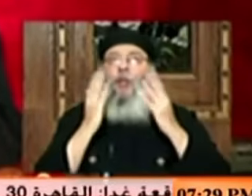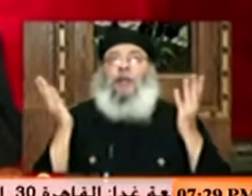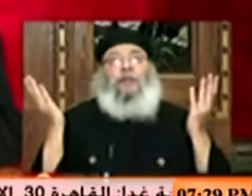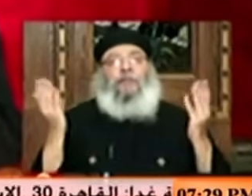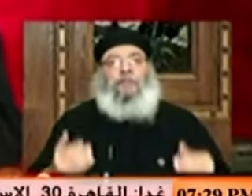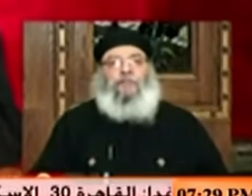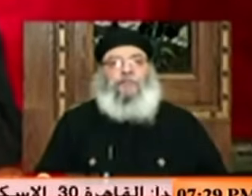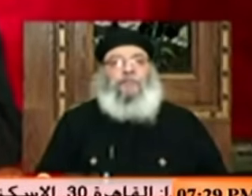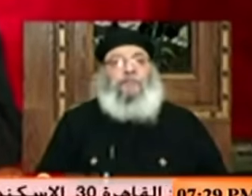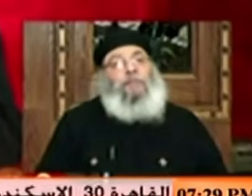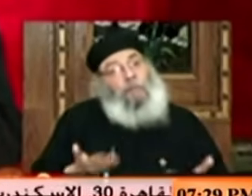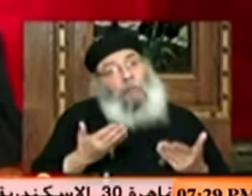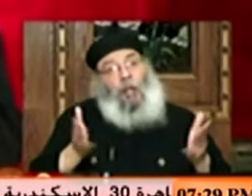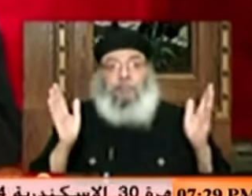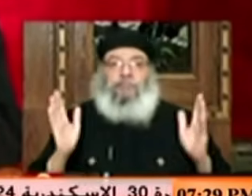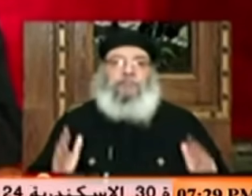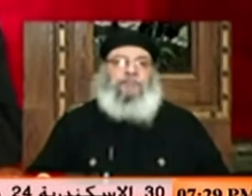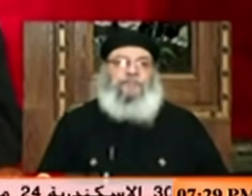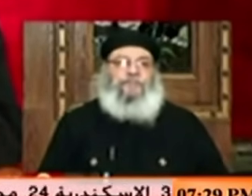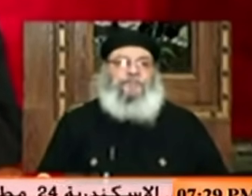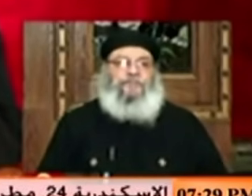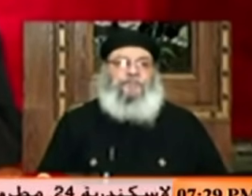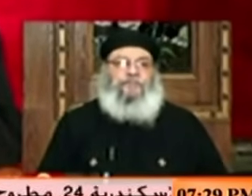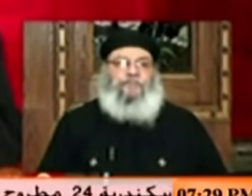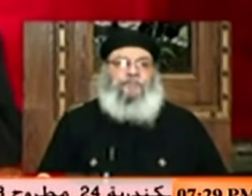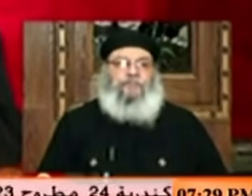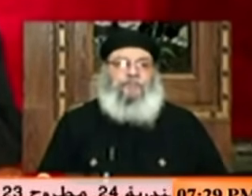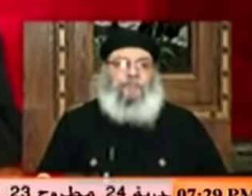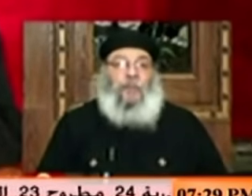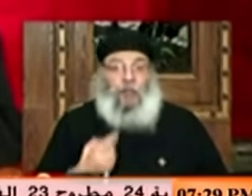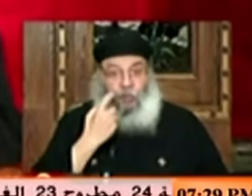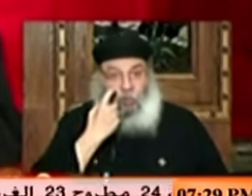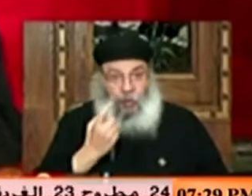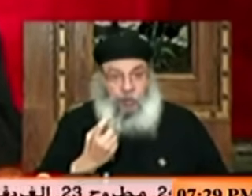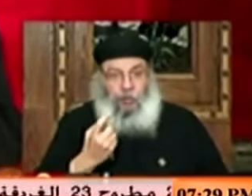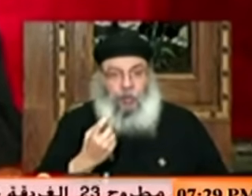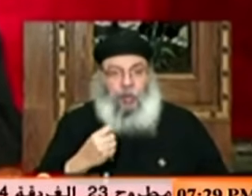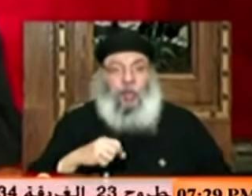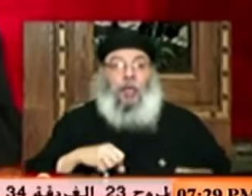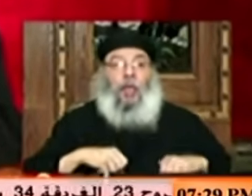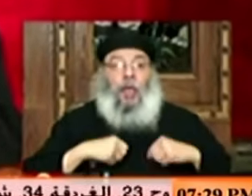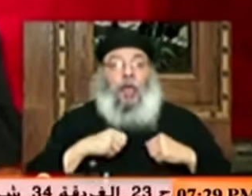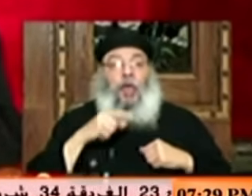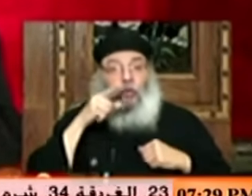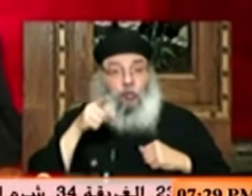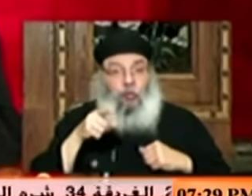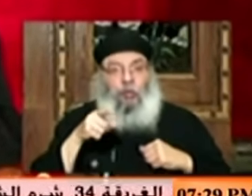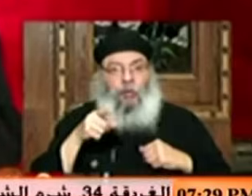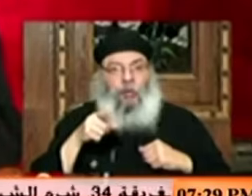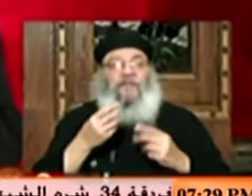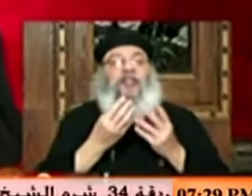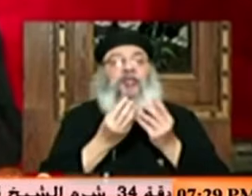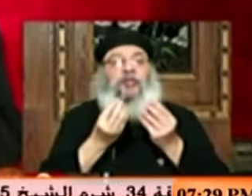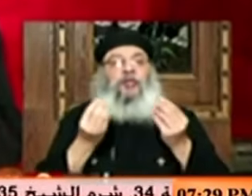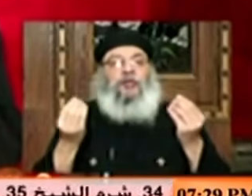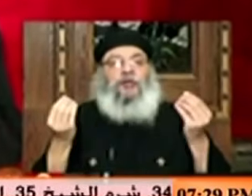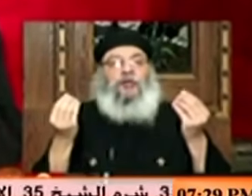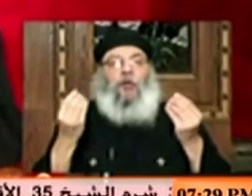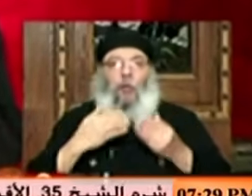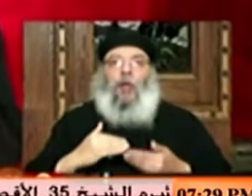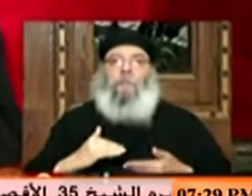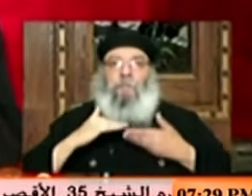كده خالص ولو دققت في حياته هتلاقي حياته فيها حاجات كتيره خالص